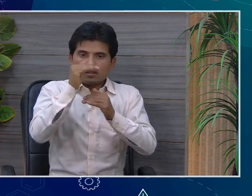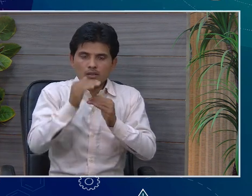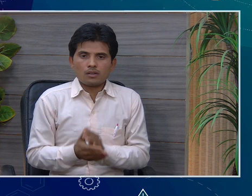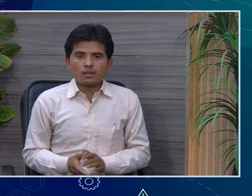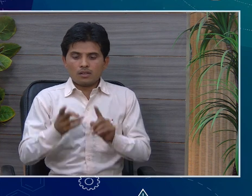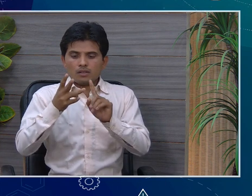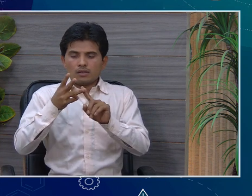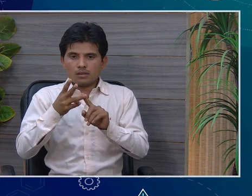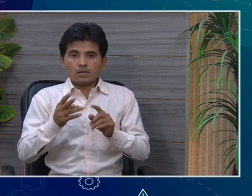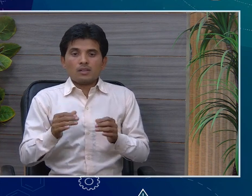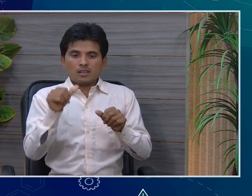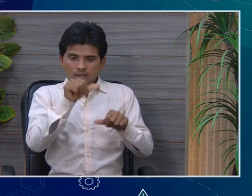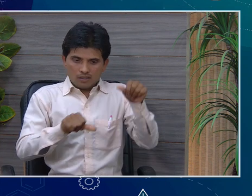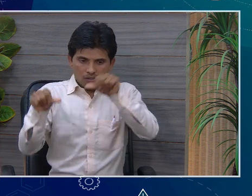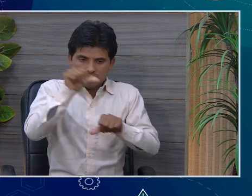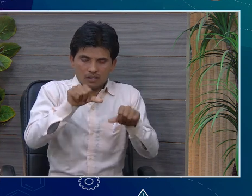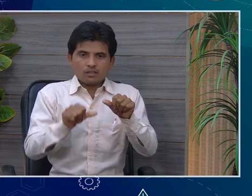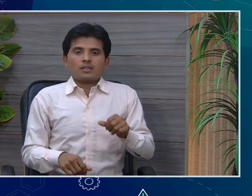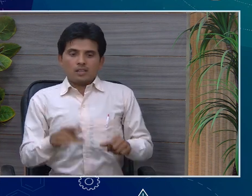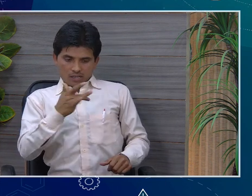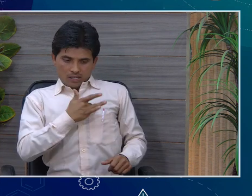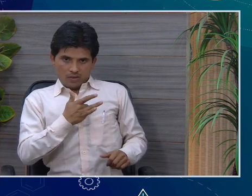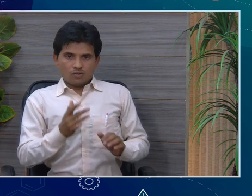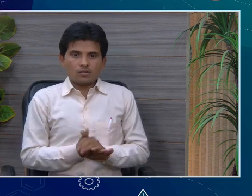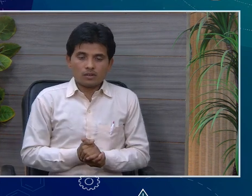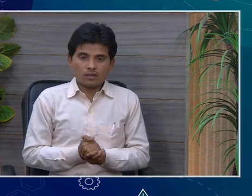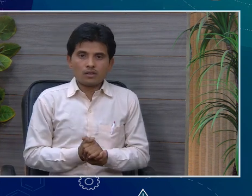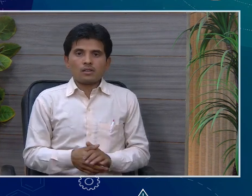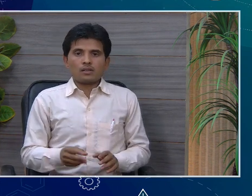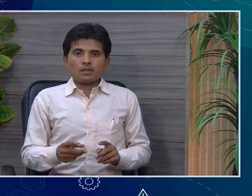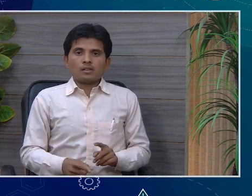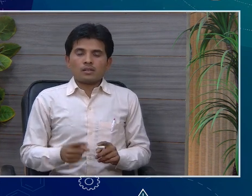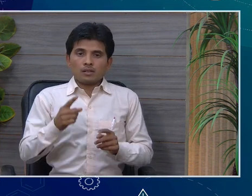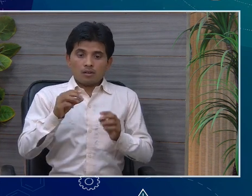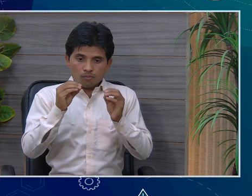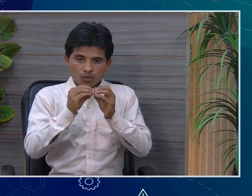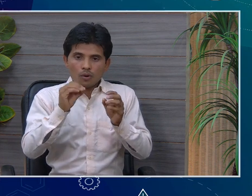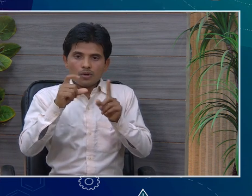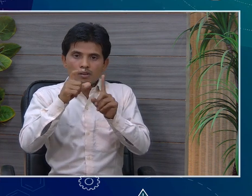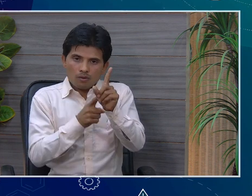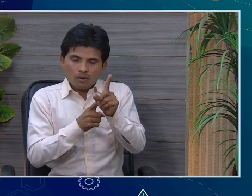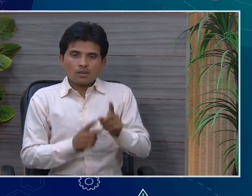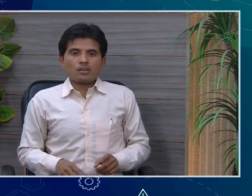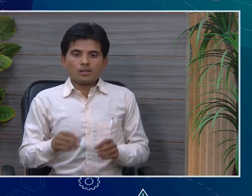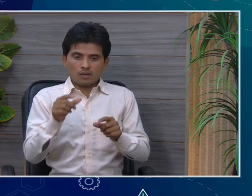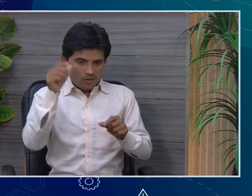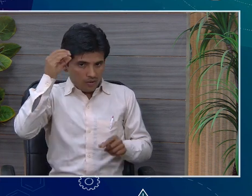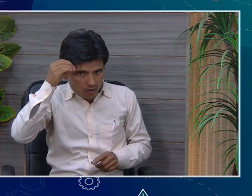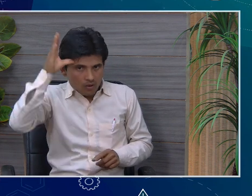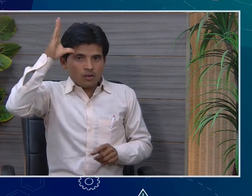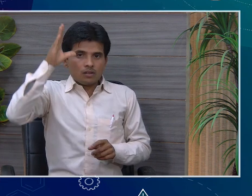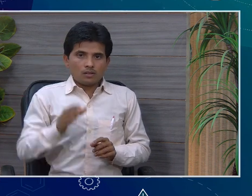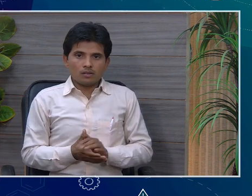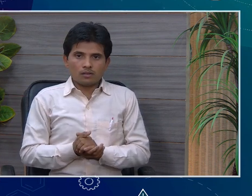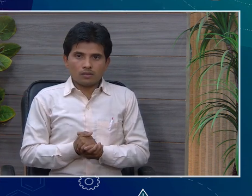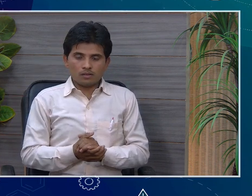अडल्ट फूड तो हम देख क्लास उसके अंदर बॉडी फॉर लिप्स बहुत ज्यादा हाइलाइटेड है ना जो माननीय को ilaj हैं या गैलरी कुछ